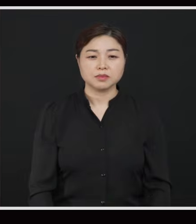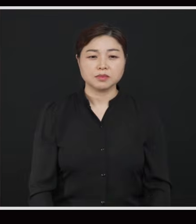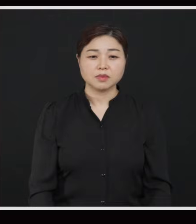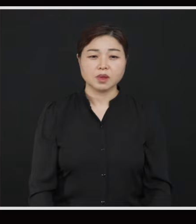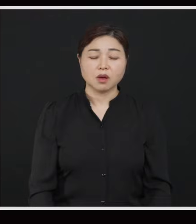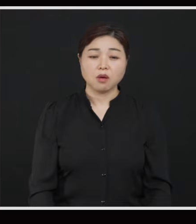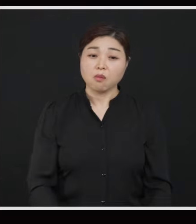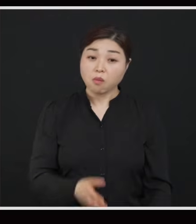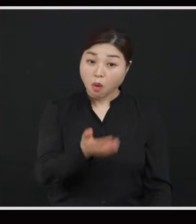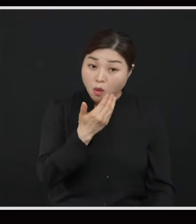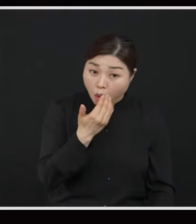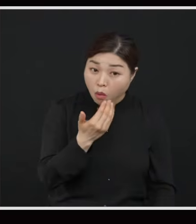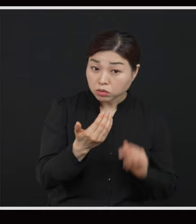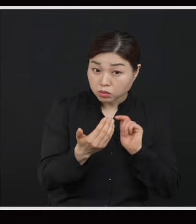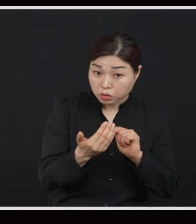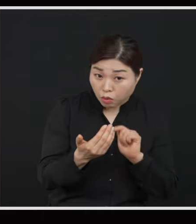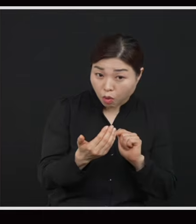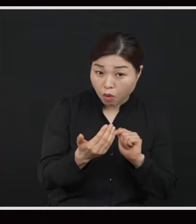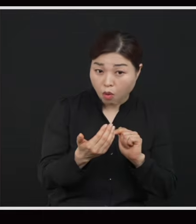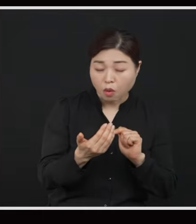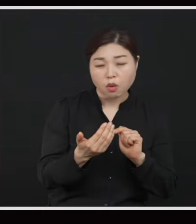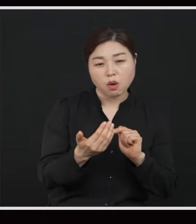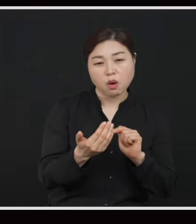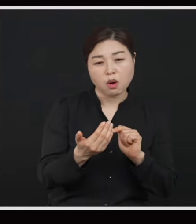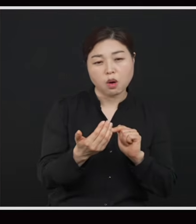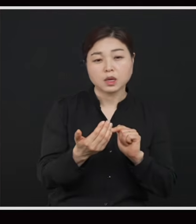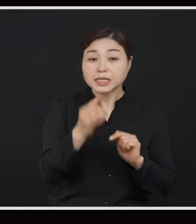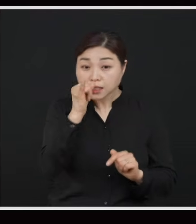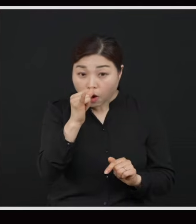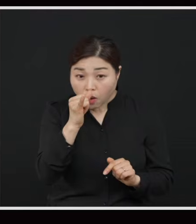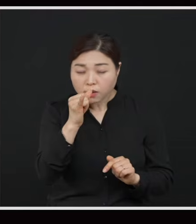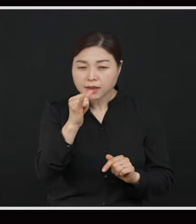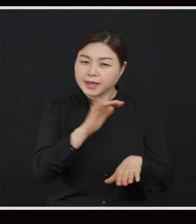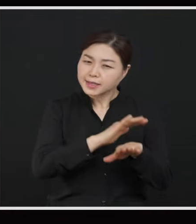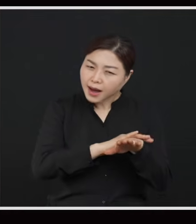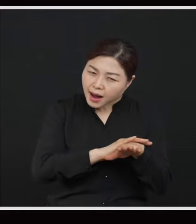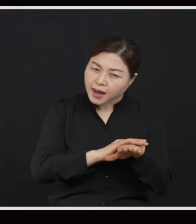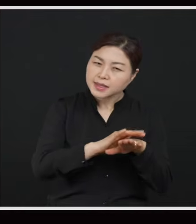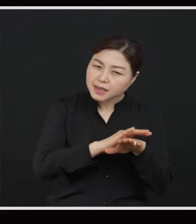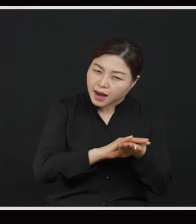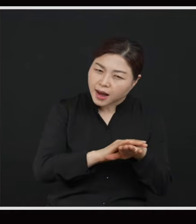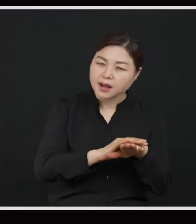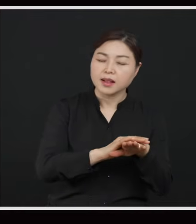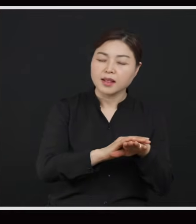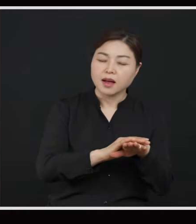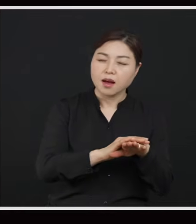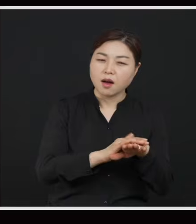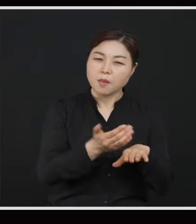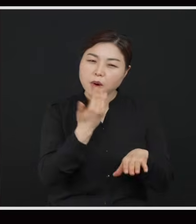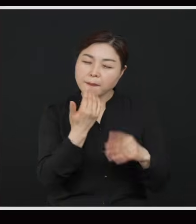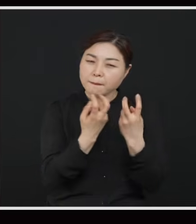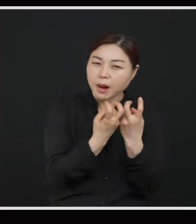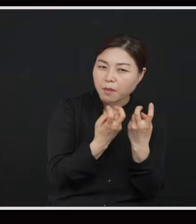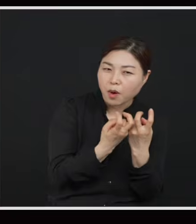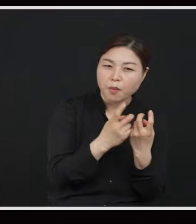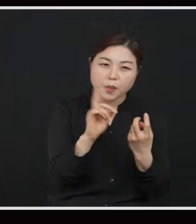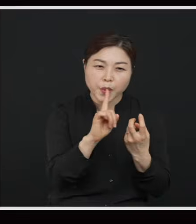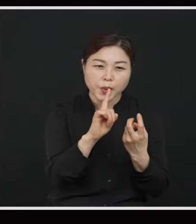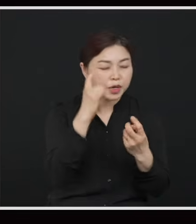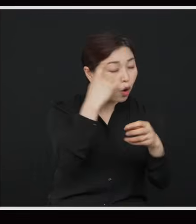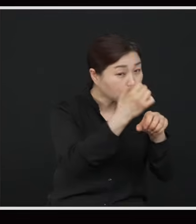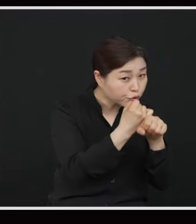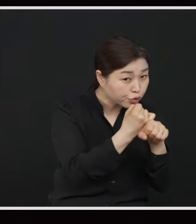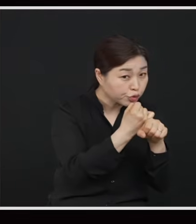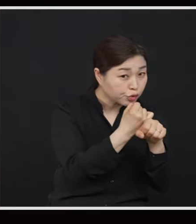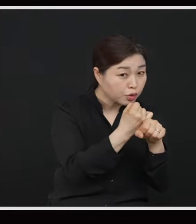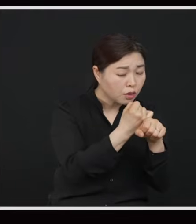그러니까 먹을 거가 있을 때 그걸 어떻게 잘 사용하는 그쪽으로 발달을 했지, 뭐